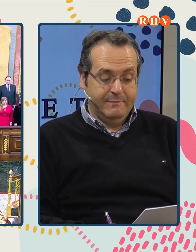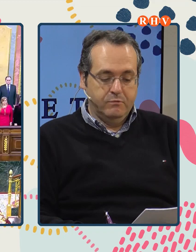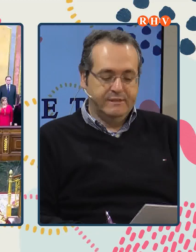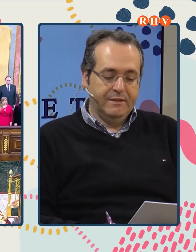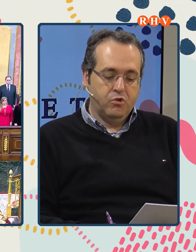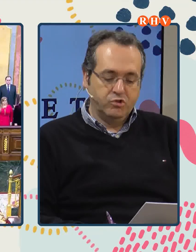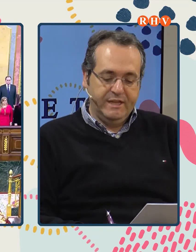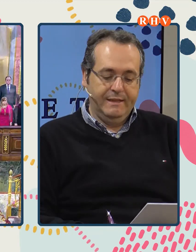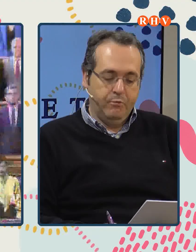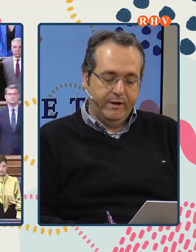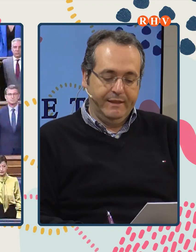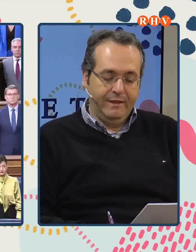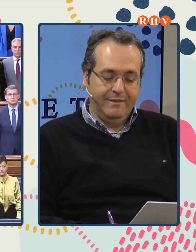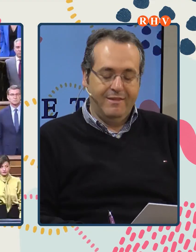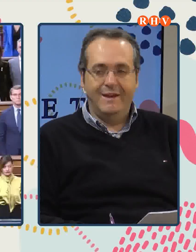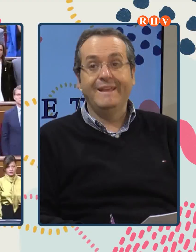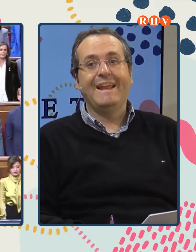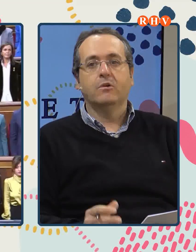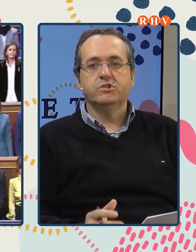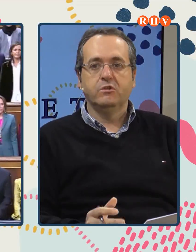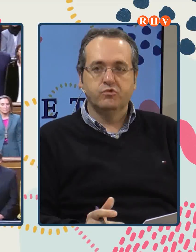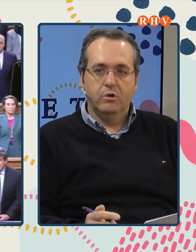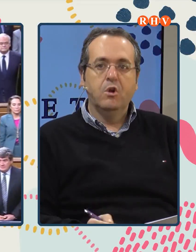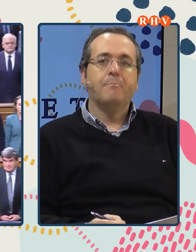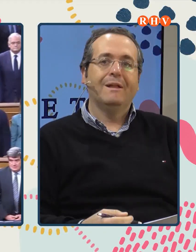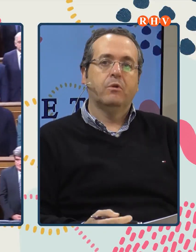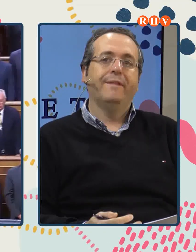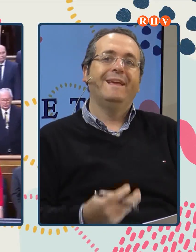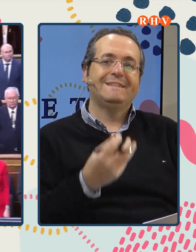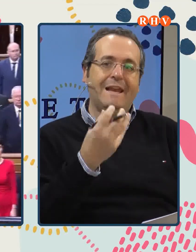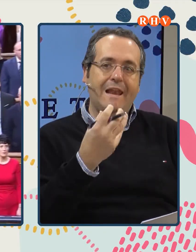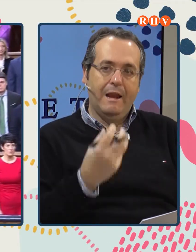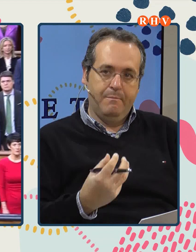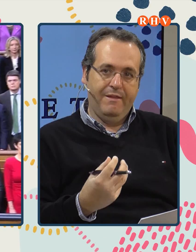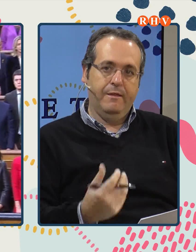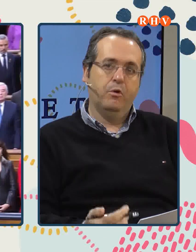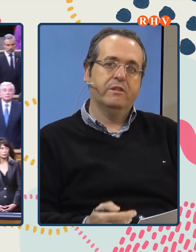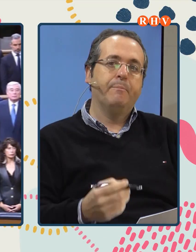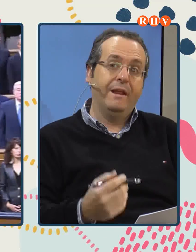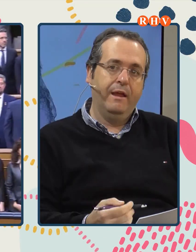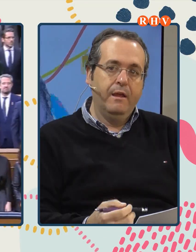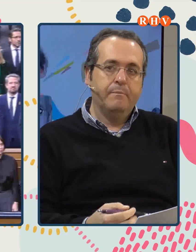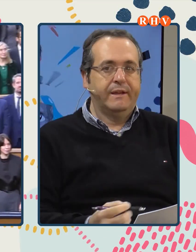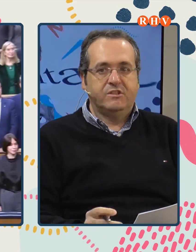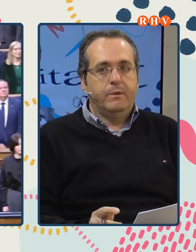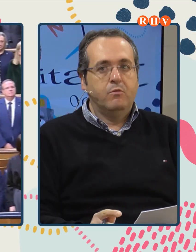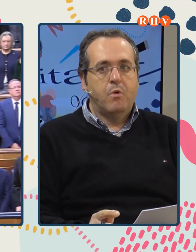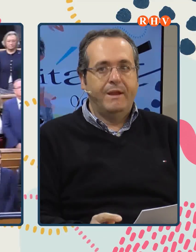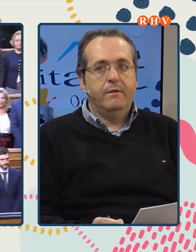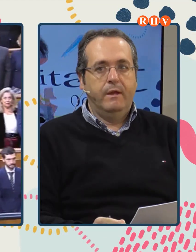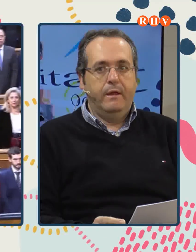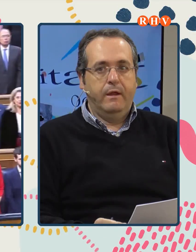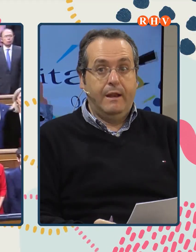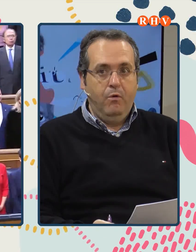que estem en un estat social, democràtic i de dret, i que la Constitució, va tornar a dir, és l'alma de la democràcia. Per què? Perquè es troben en un